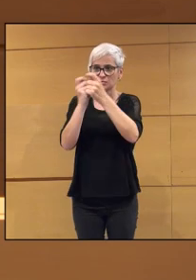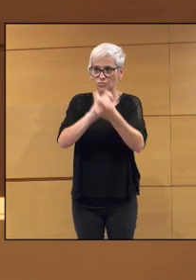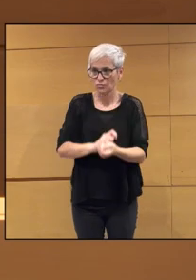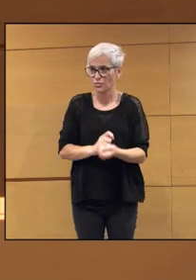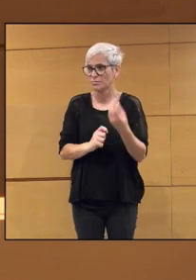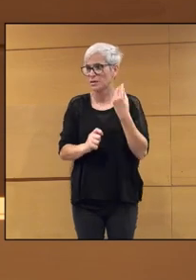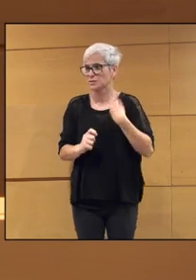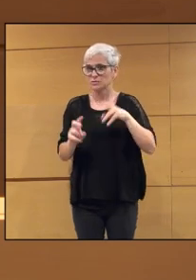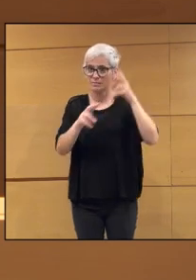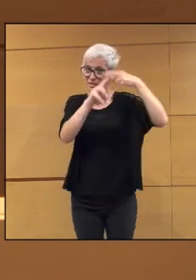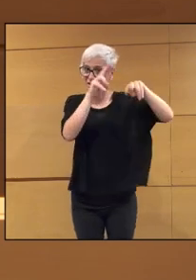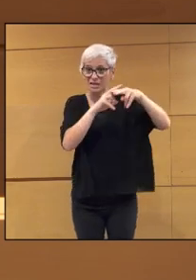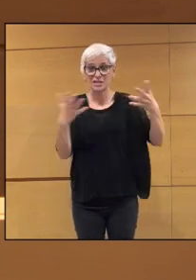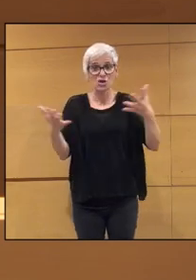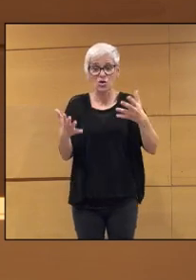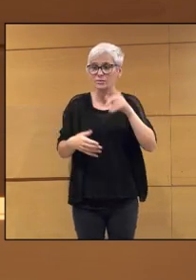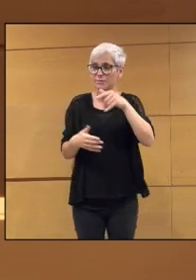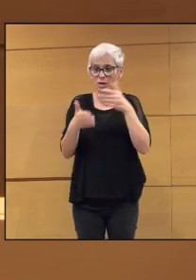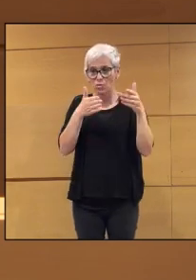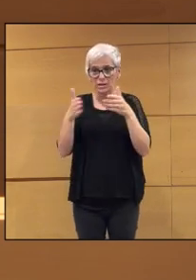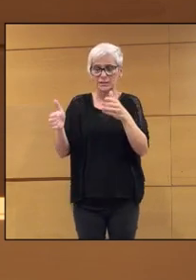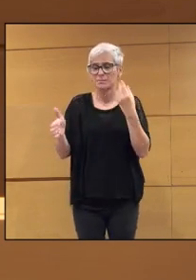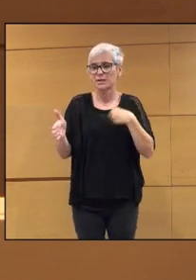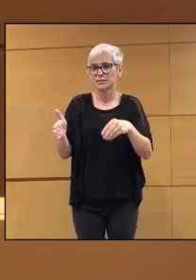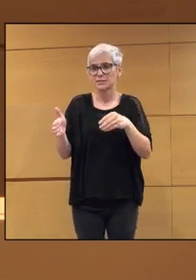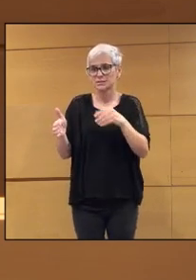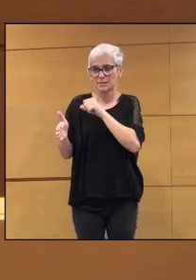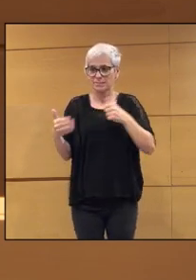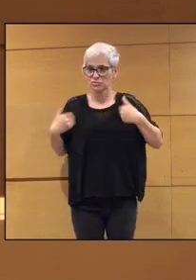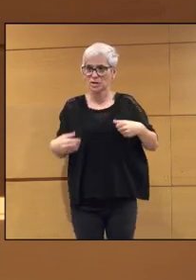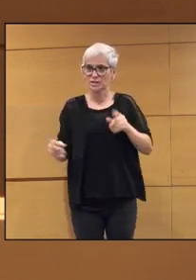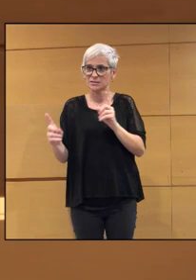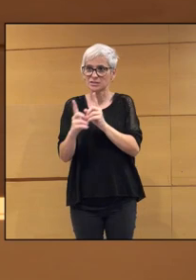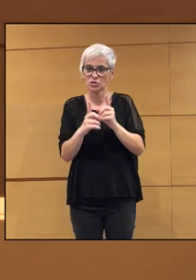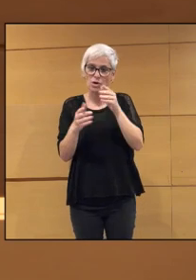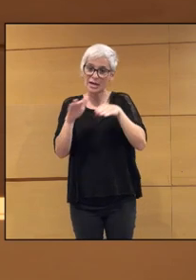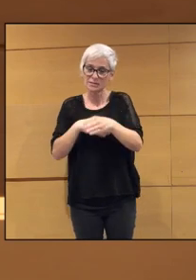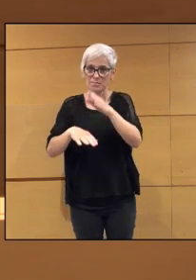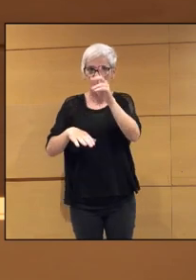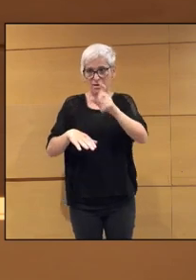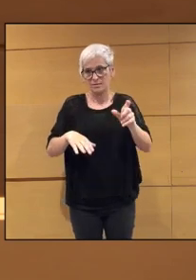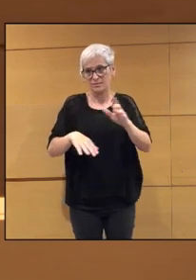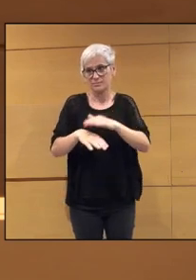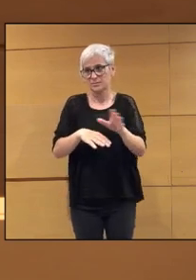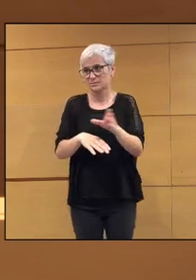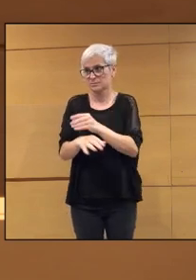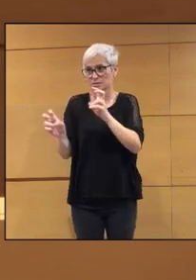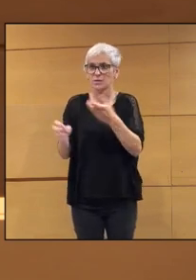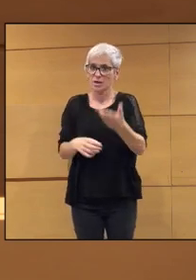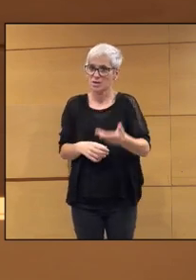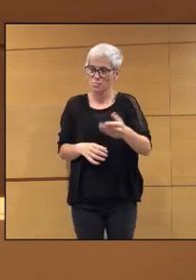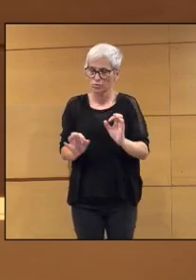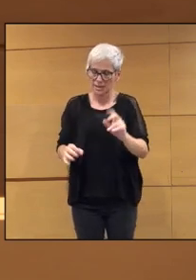de la Generalitat, com hem d'orientar-nos cap a aquesta personalització, però accessible des de l'inici, un altre tema